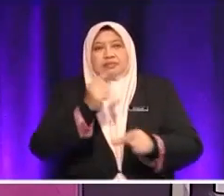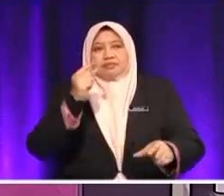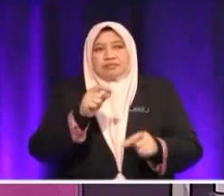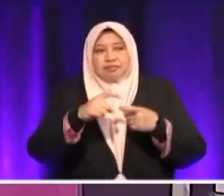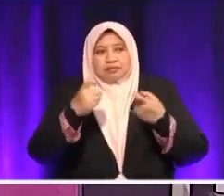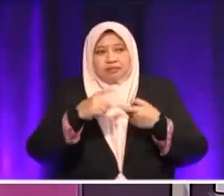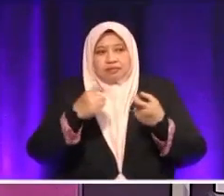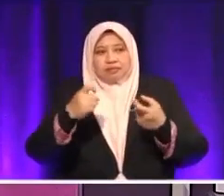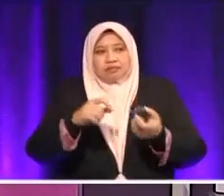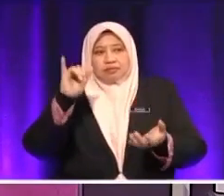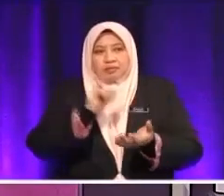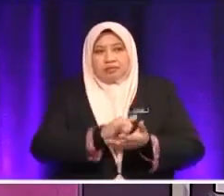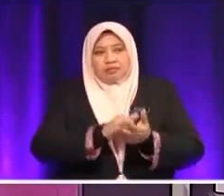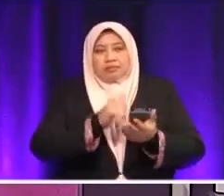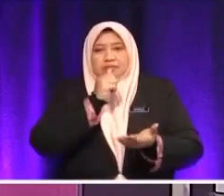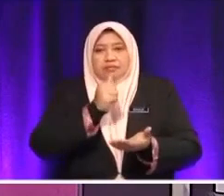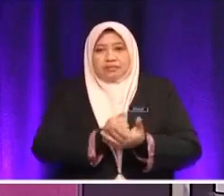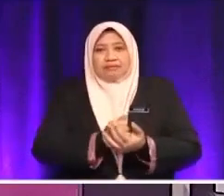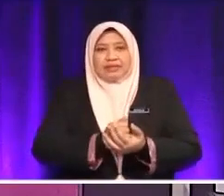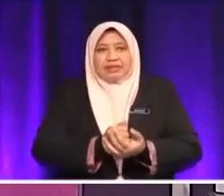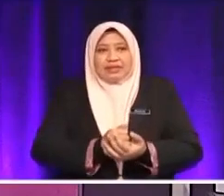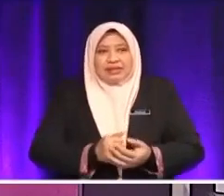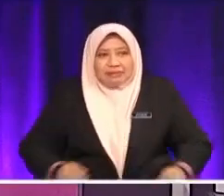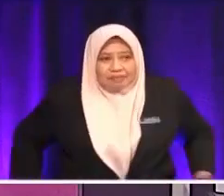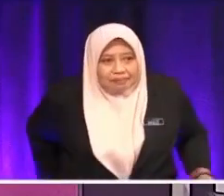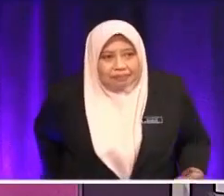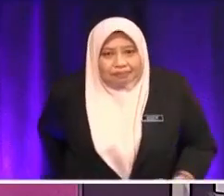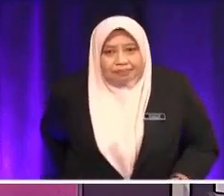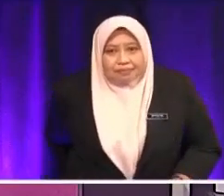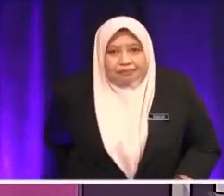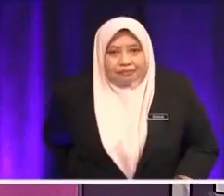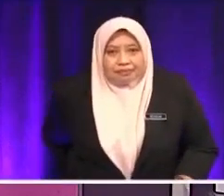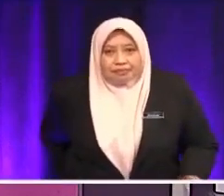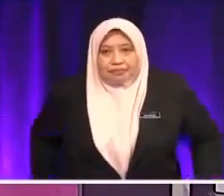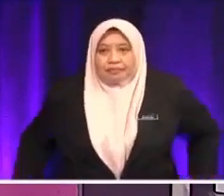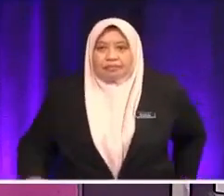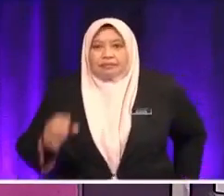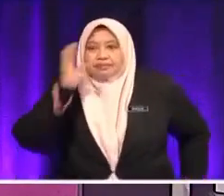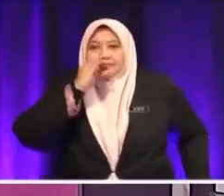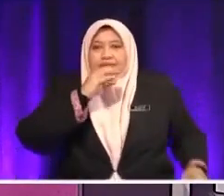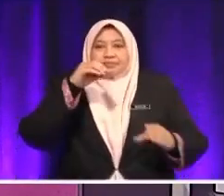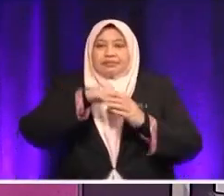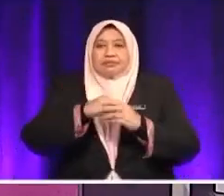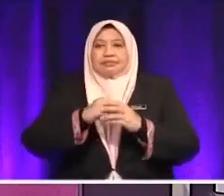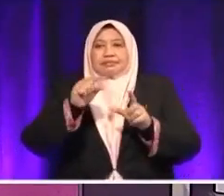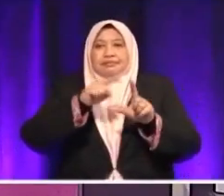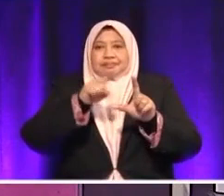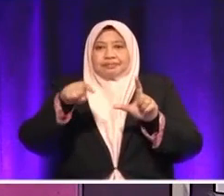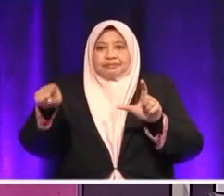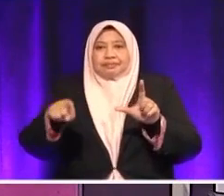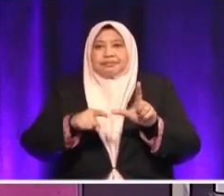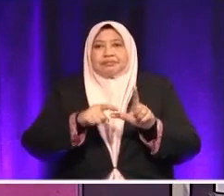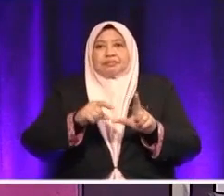itulah nilainya yang kita perlu cari dalam grave Ogive tersebut Oke jadi daripada